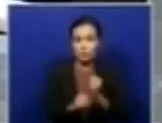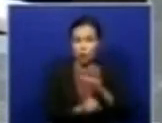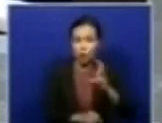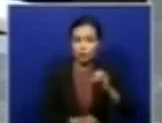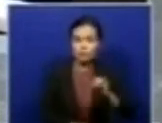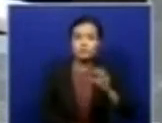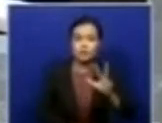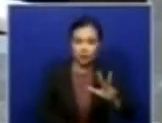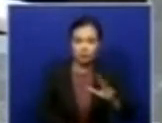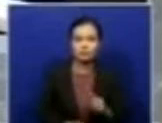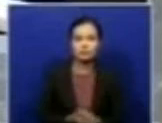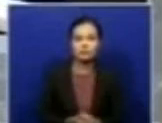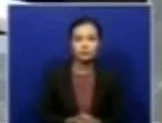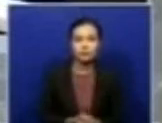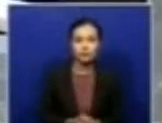เวลา